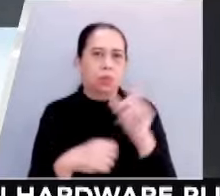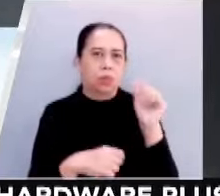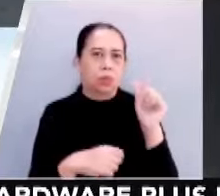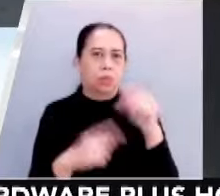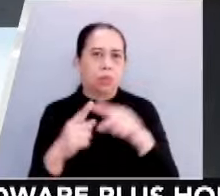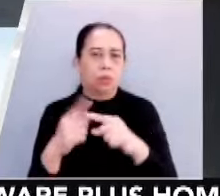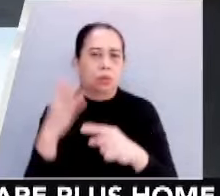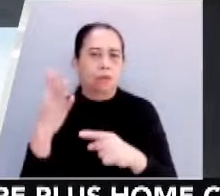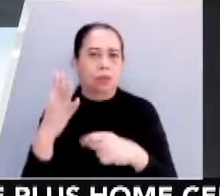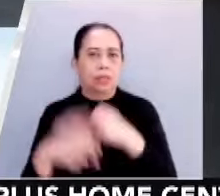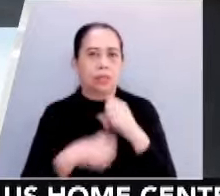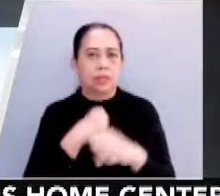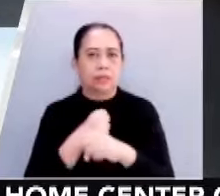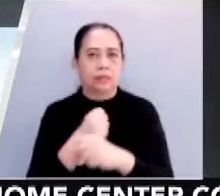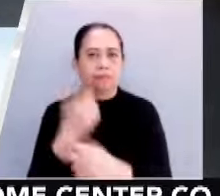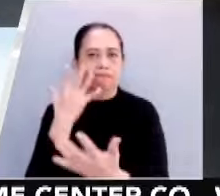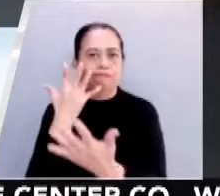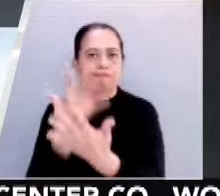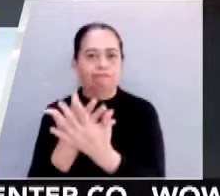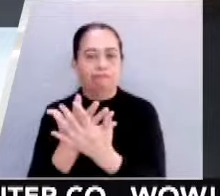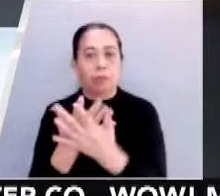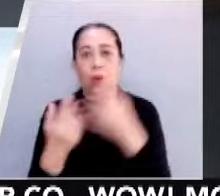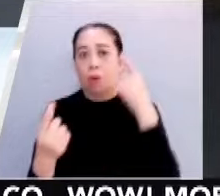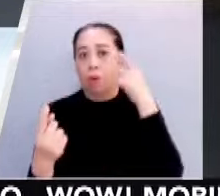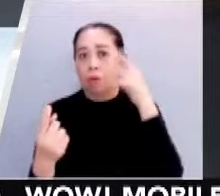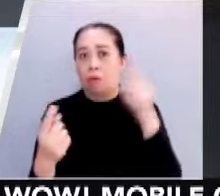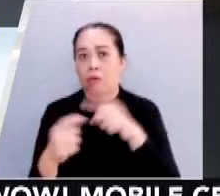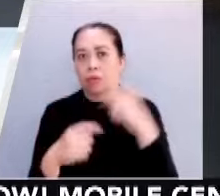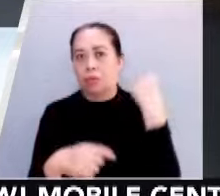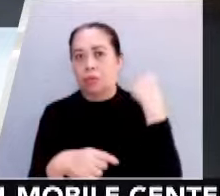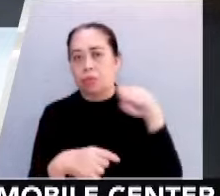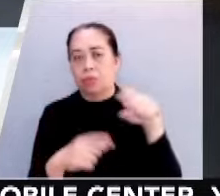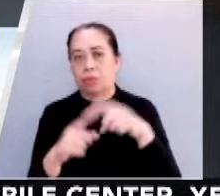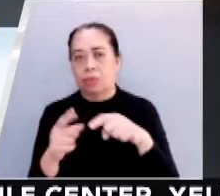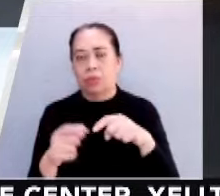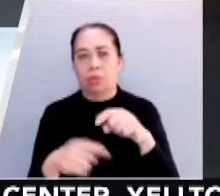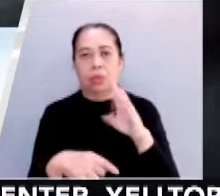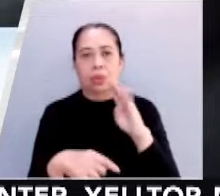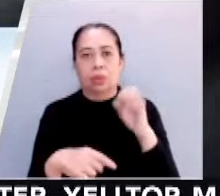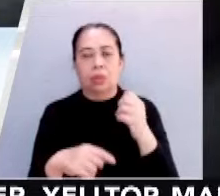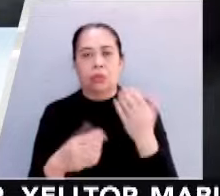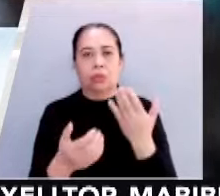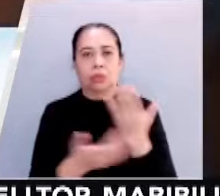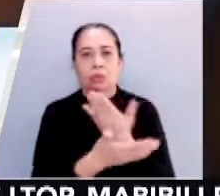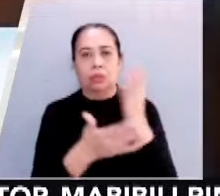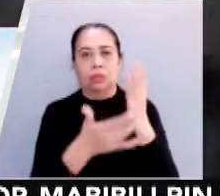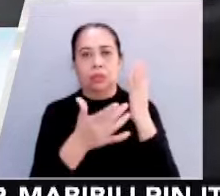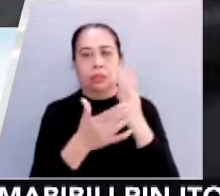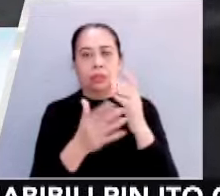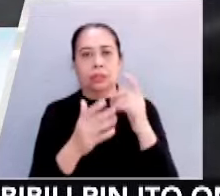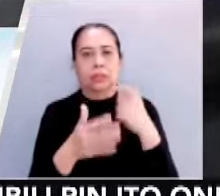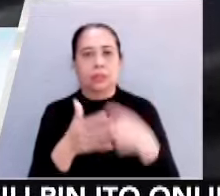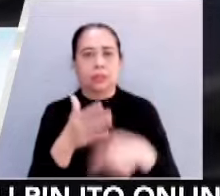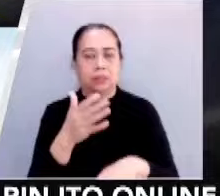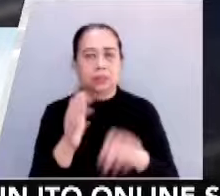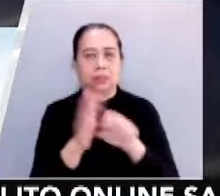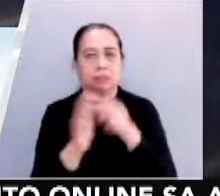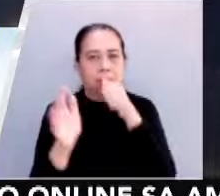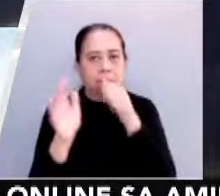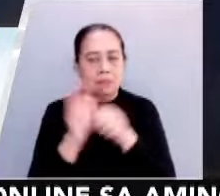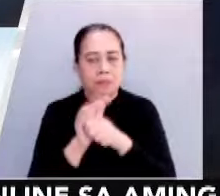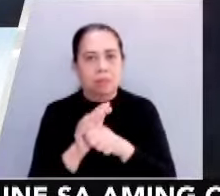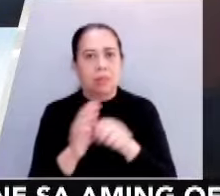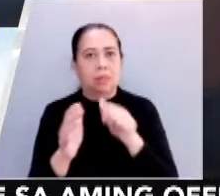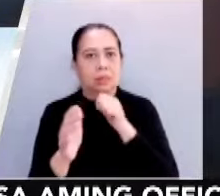taong pagkakakulong para ito sa mga paglabag sa Customs Modernization and Tariff Act tulad ng smuggling, misdeclaration,